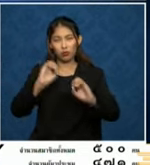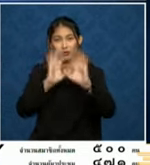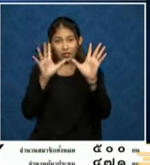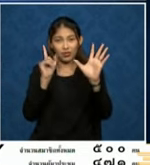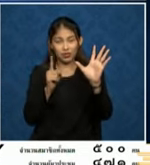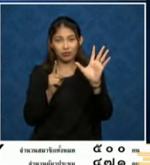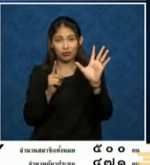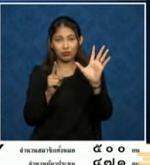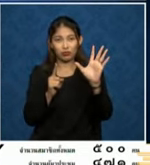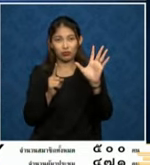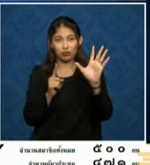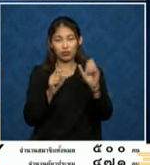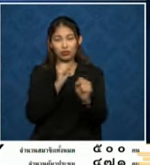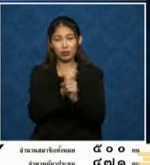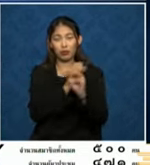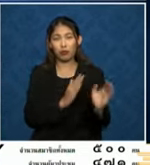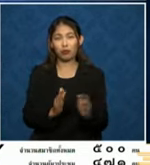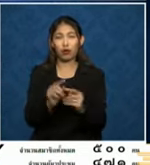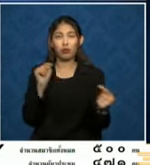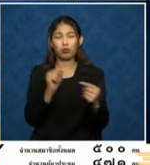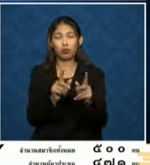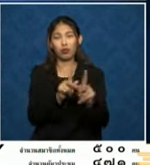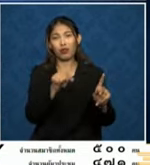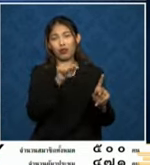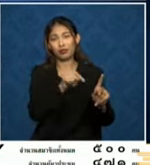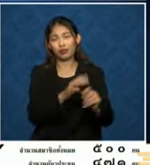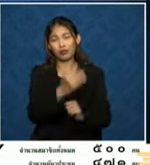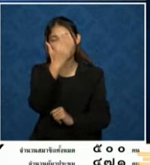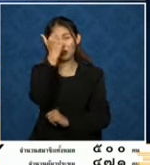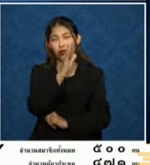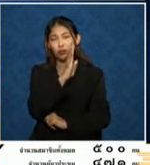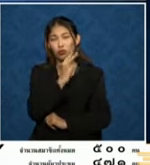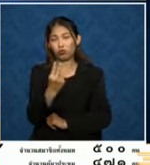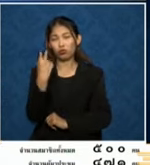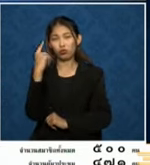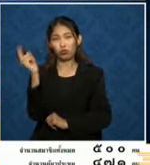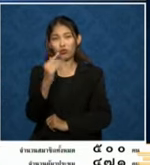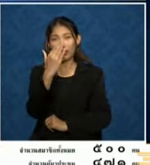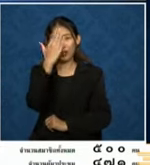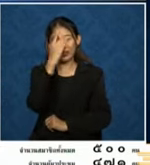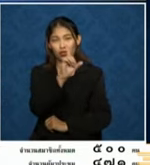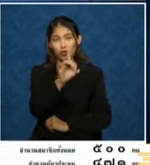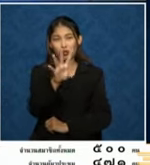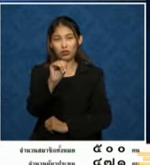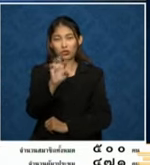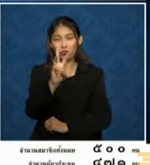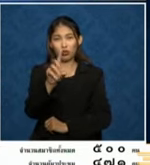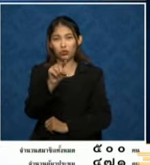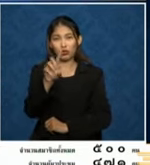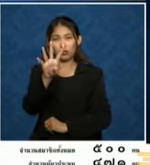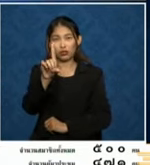ดำเนินงานของคณะกรรมการดังกล่าวเพราะถ้าเราไปดูครับหน้า146